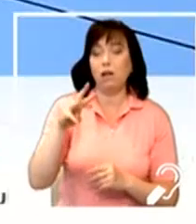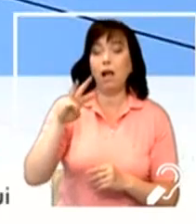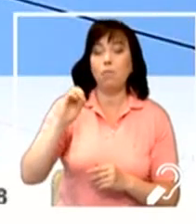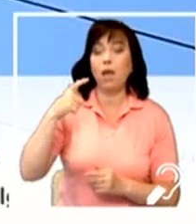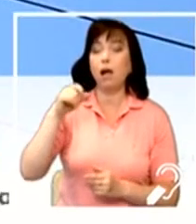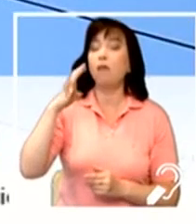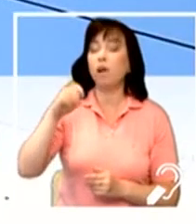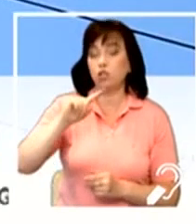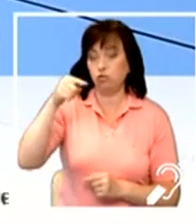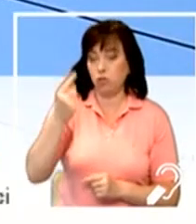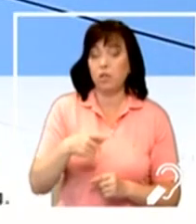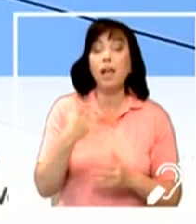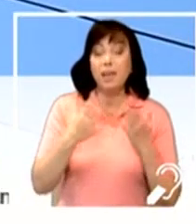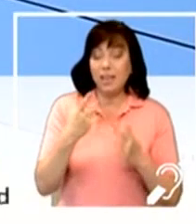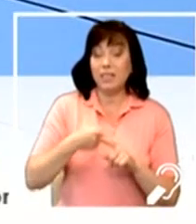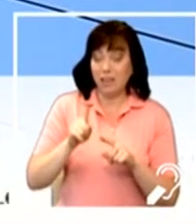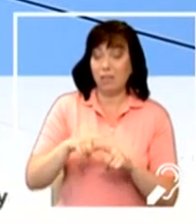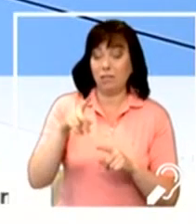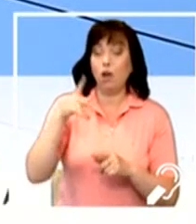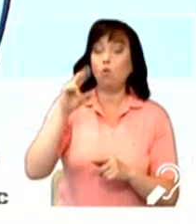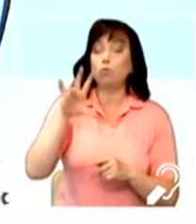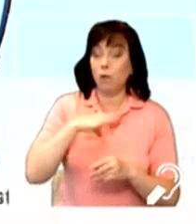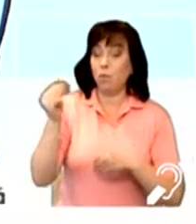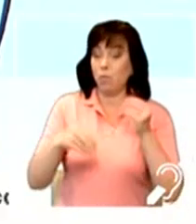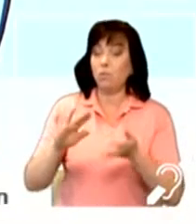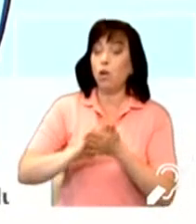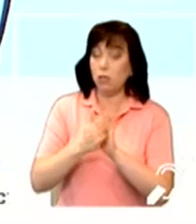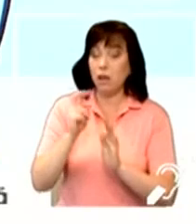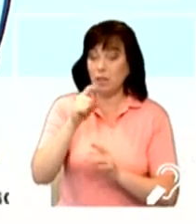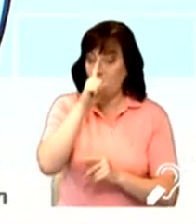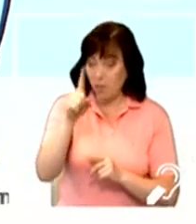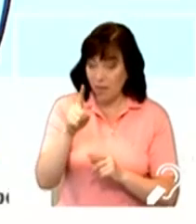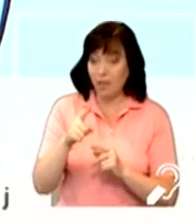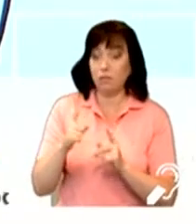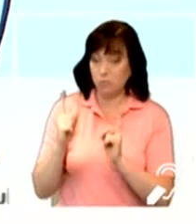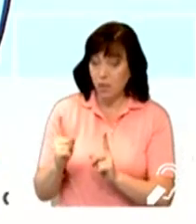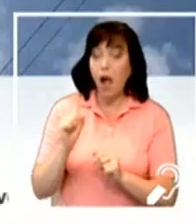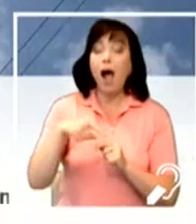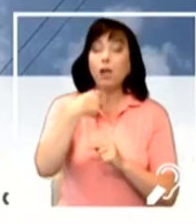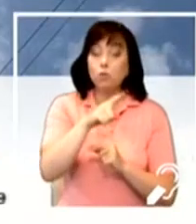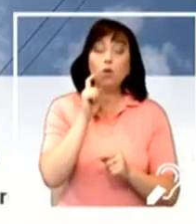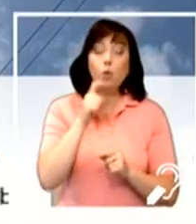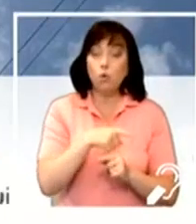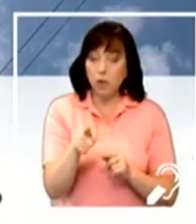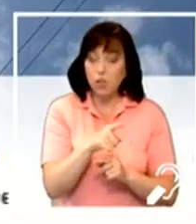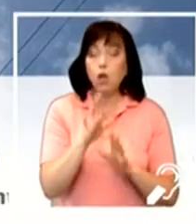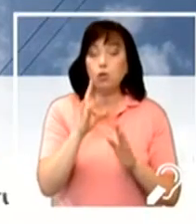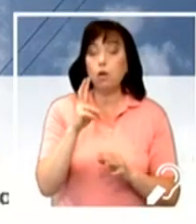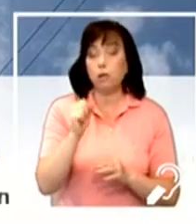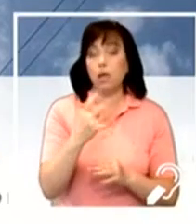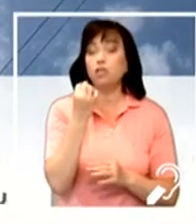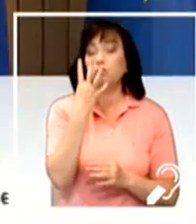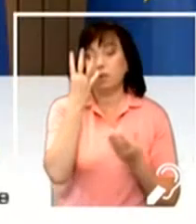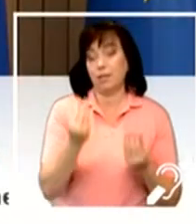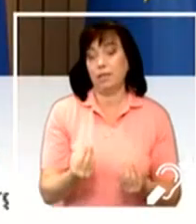oră. Și dacă cu centrala de la Cuciurgan a fost semnat contractul pentru o lună, atunci cu cele două companii ucrainene doar pentru